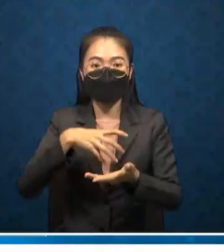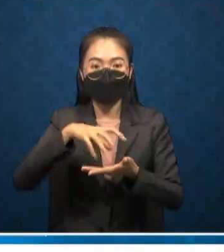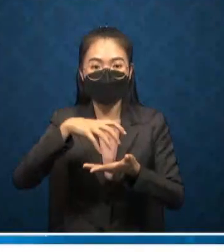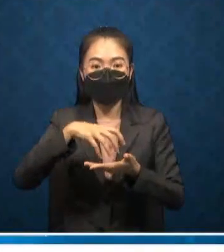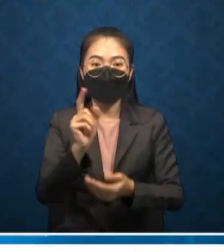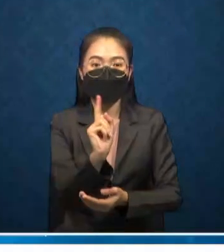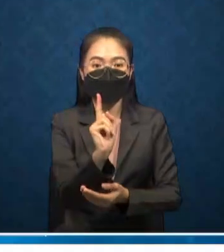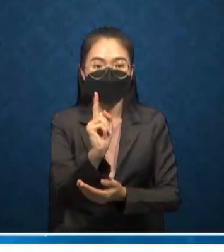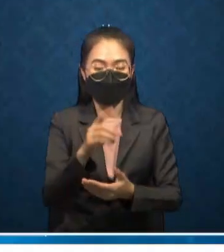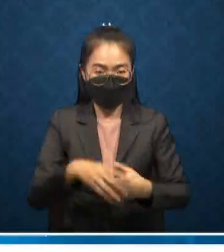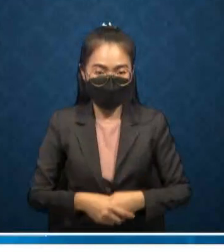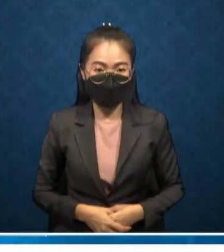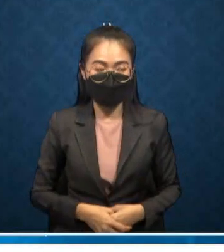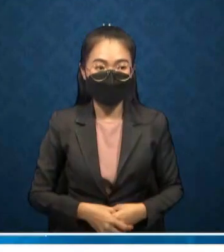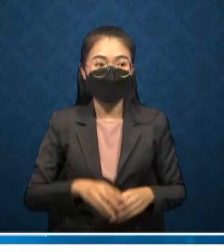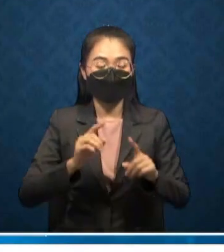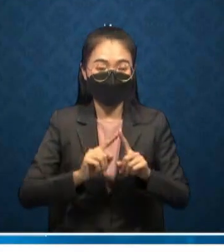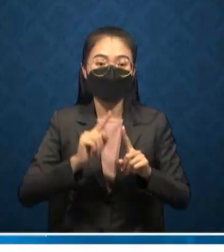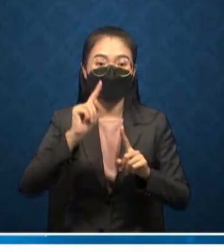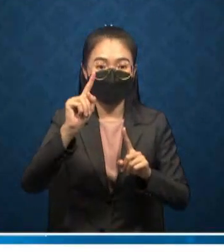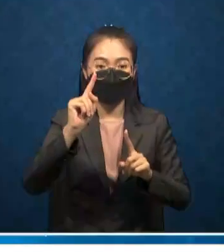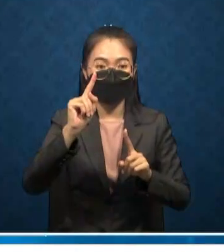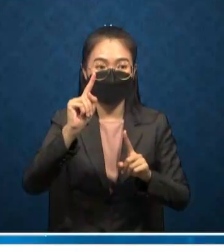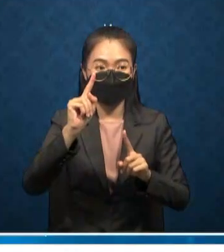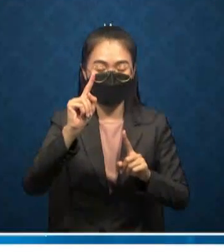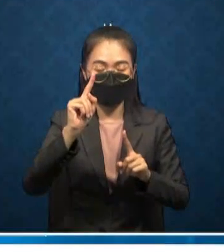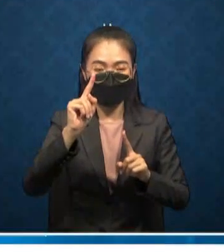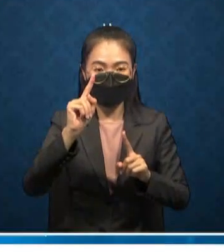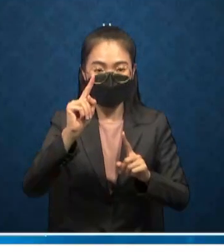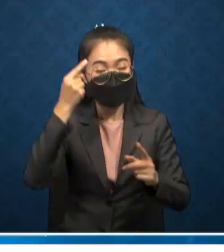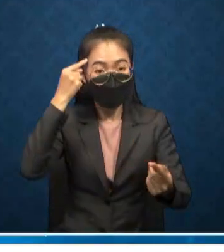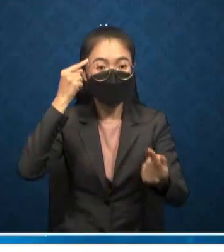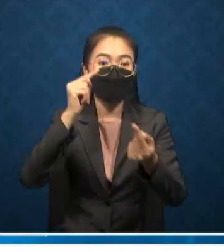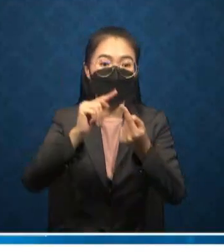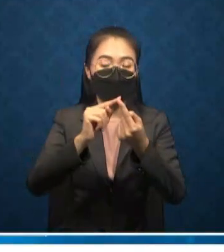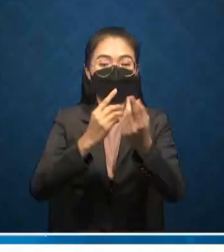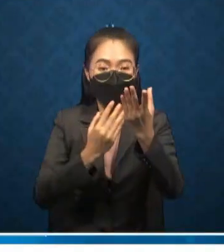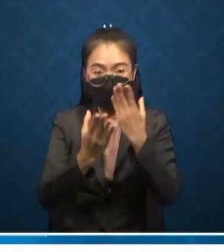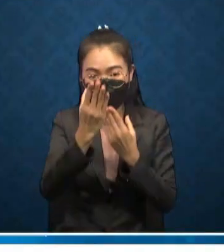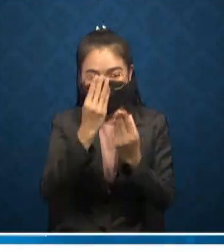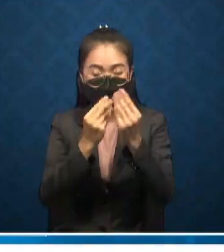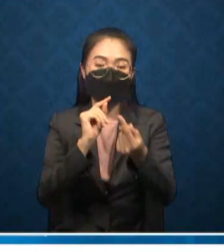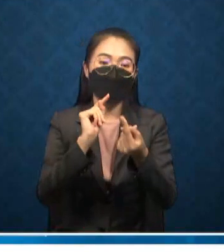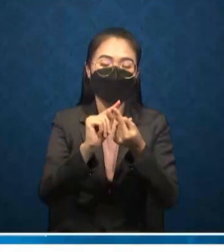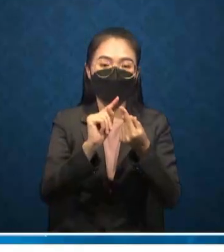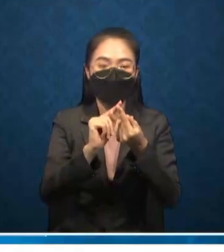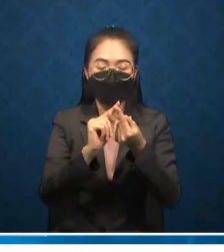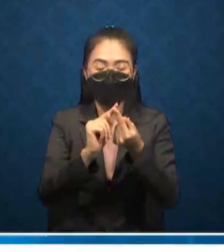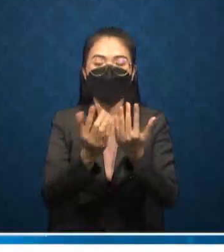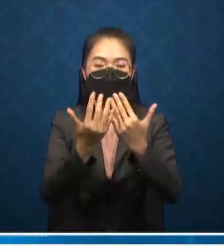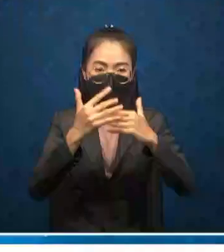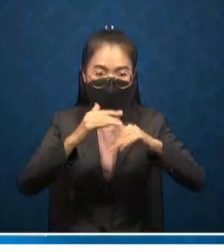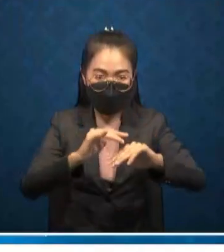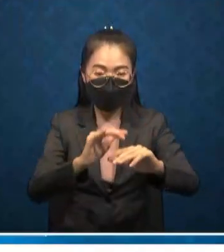ค่ะว่าอันที่ 1ข้อที่ 1ของการเกิดอุปสงค์ที่เราศึกษารูปแบบความร่วมมือระหว่าง